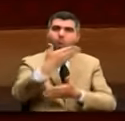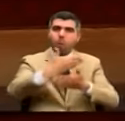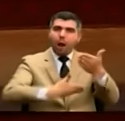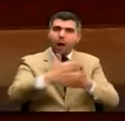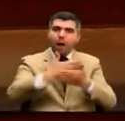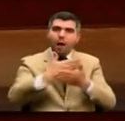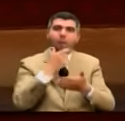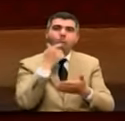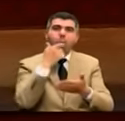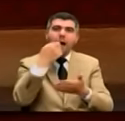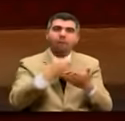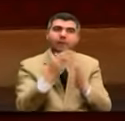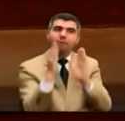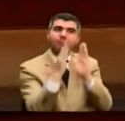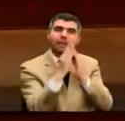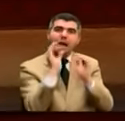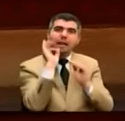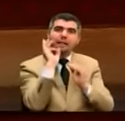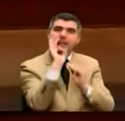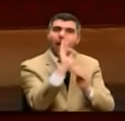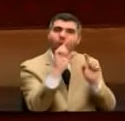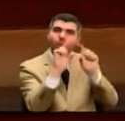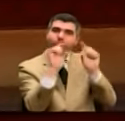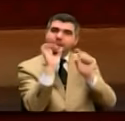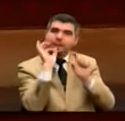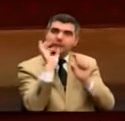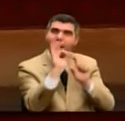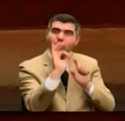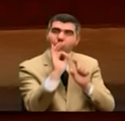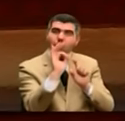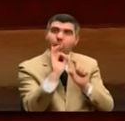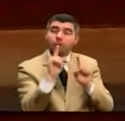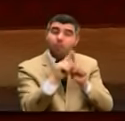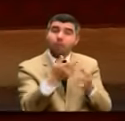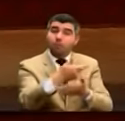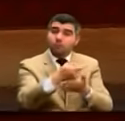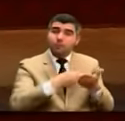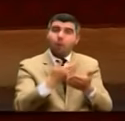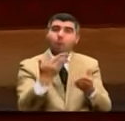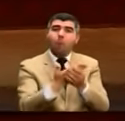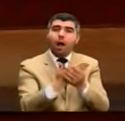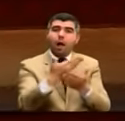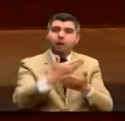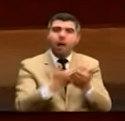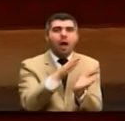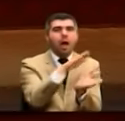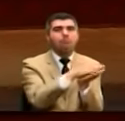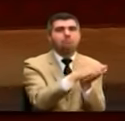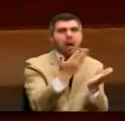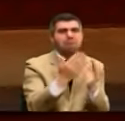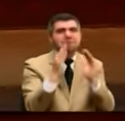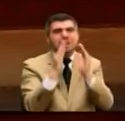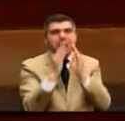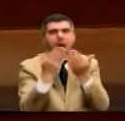الرسم العقاري اللي هو حق ديال المواطن أنه يأخذ من المحافظ العقارية ويحتفظ فيه في بيته أو في